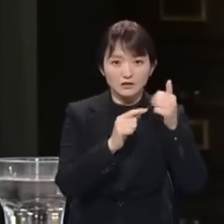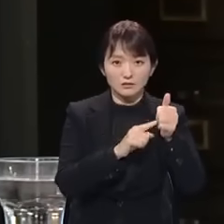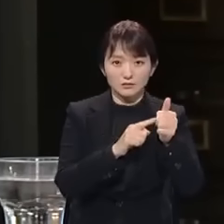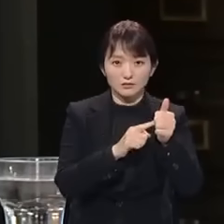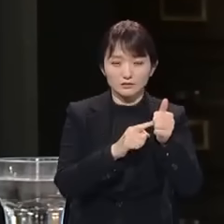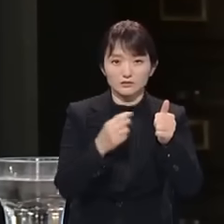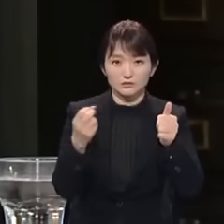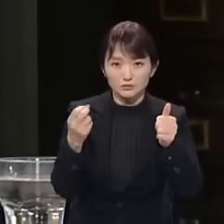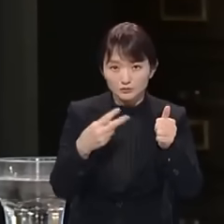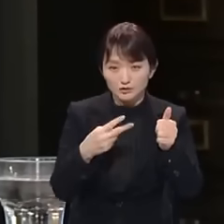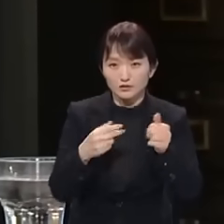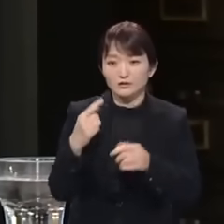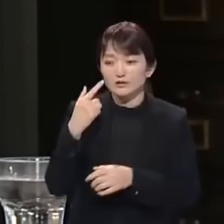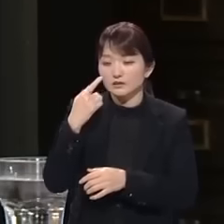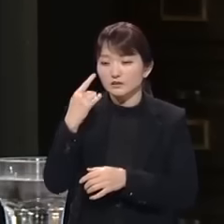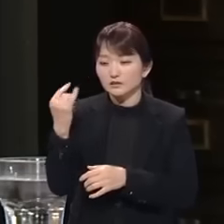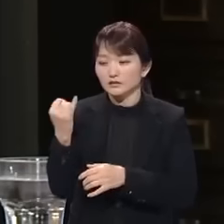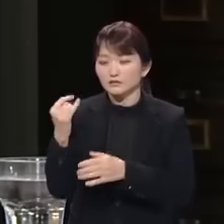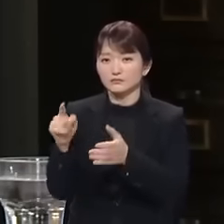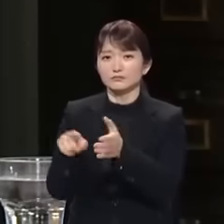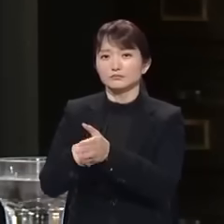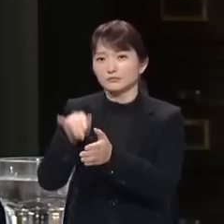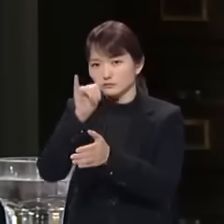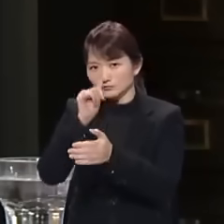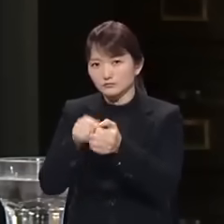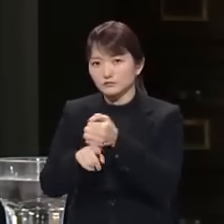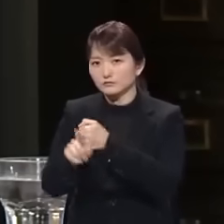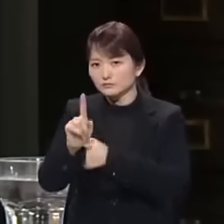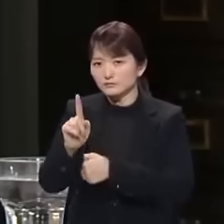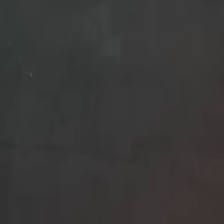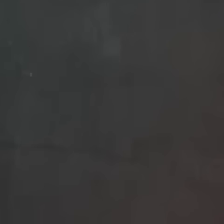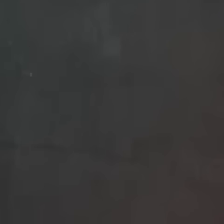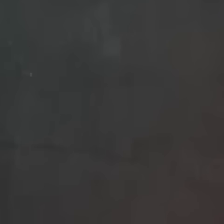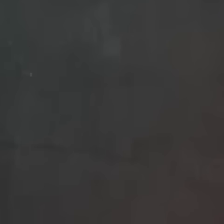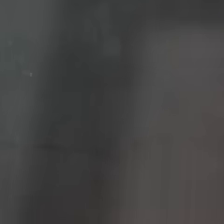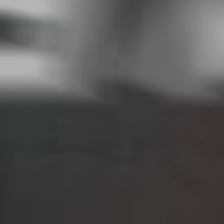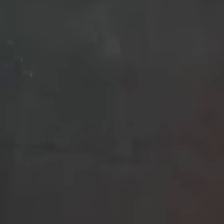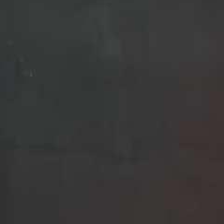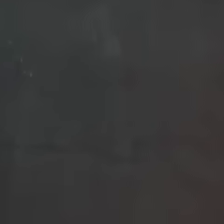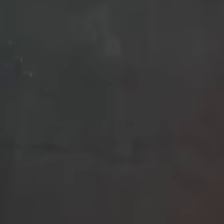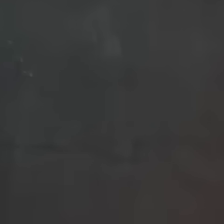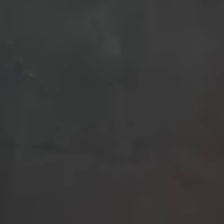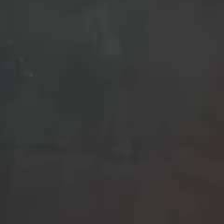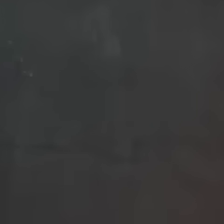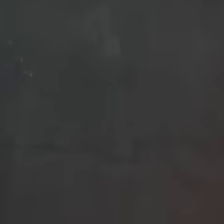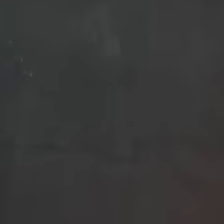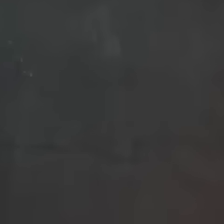믿을 수밖에 없었던 또 다른 이유가 있었습니다. 체크포인트 짚어보죠.